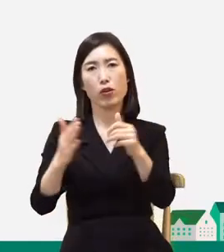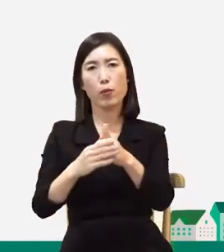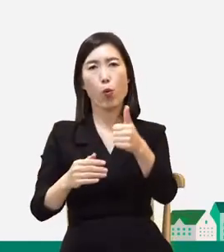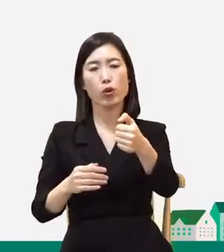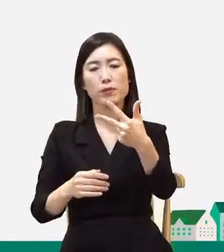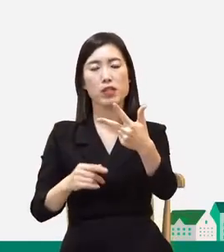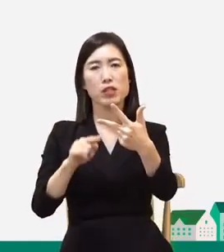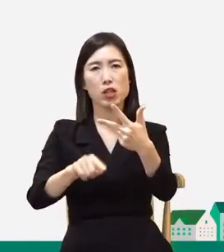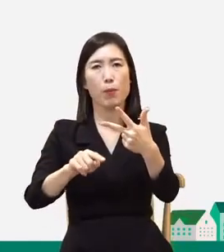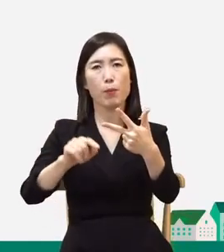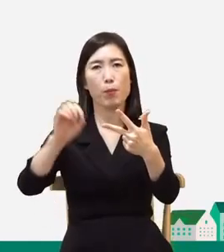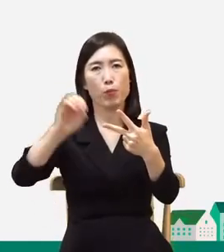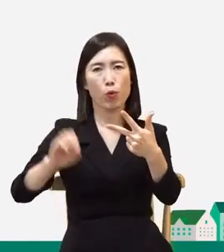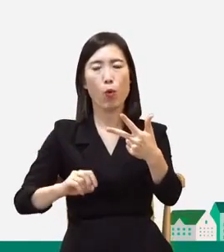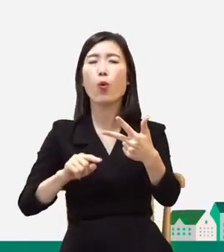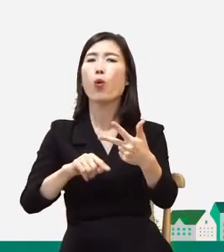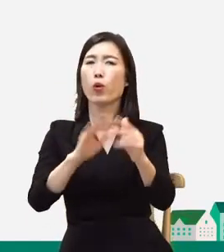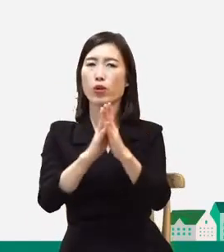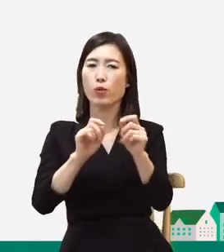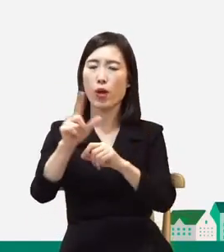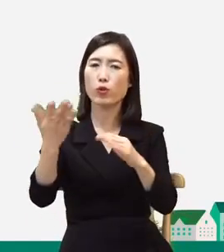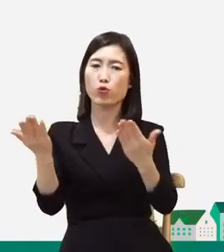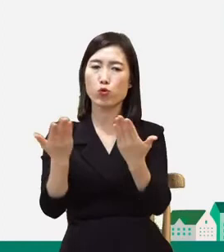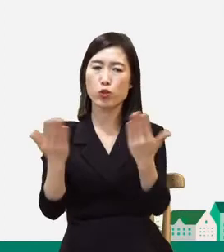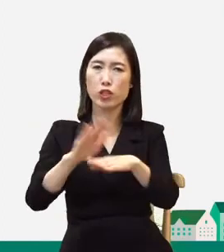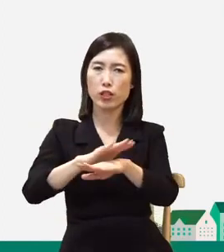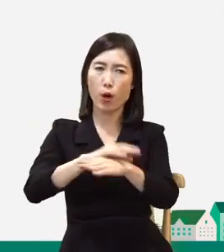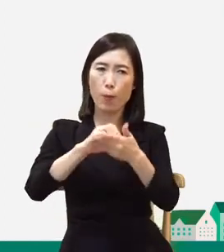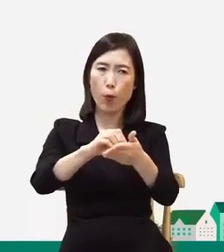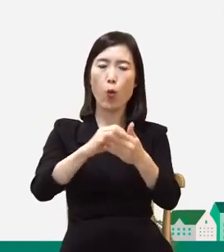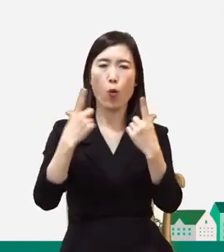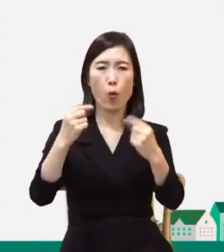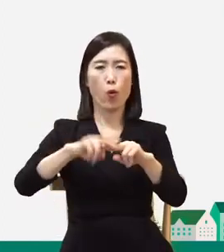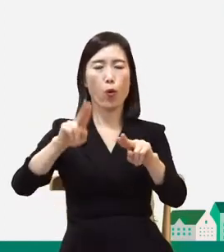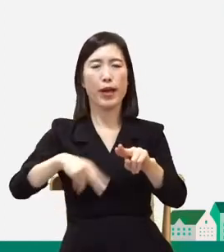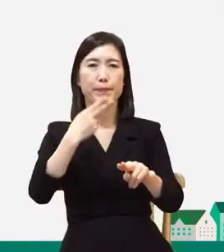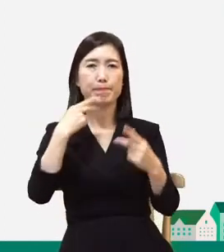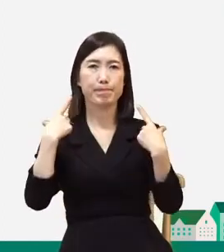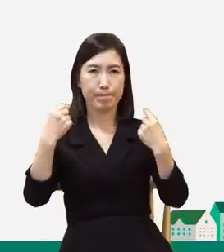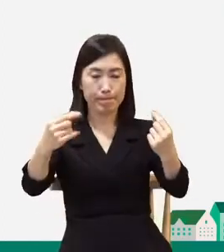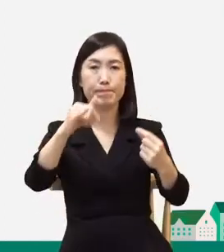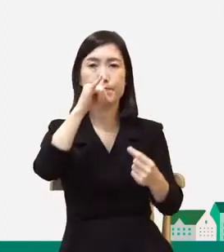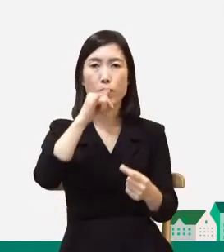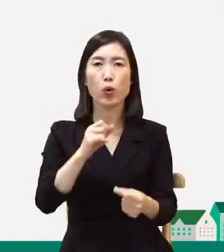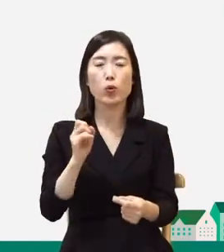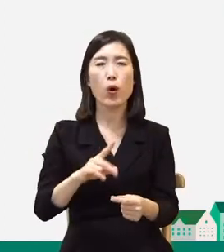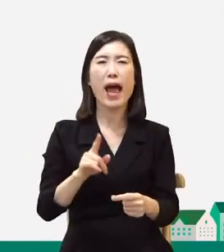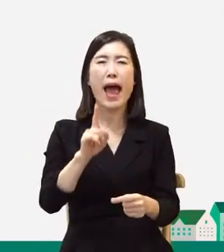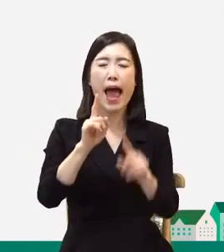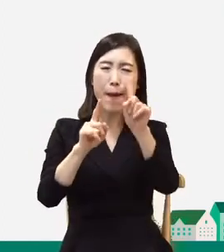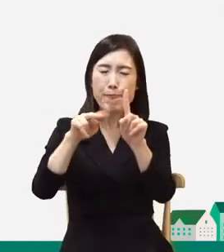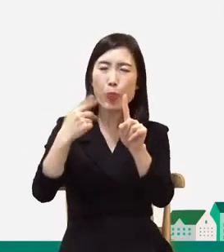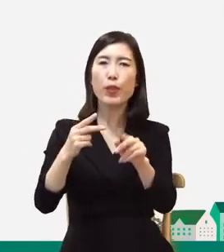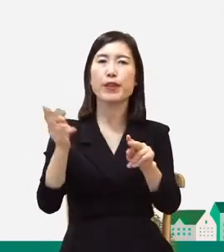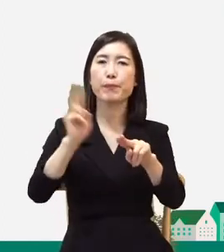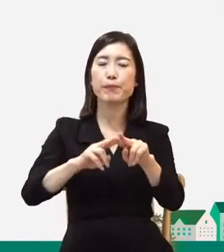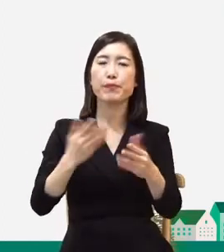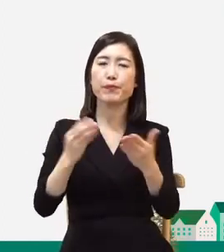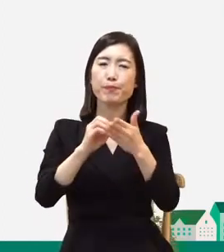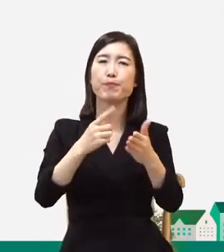57.5%를 기록했습니다. 게다가 또 한 번이라도 취업을 경험한 회원분 네 분까지 합치면은 총